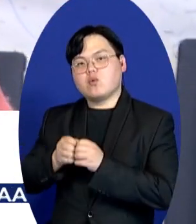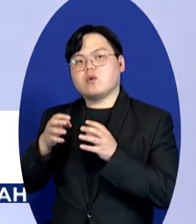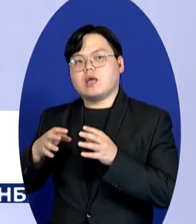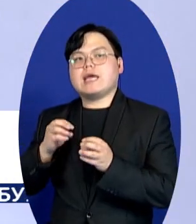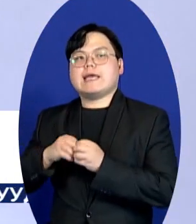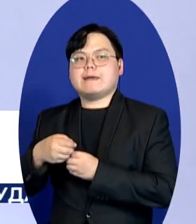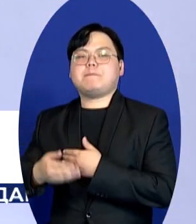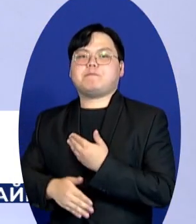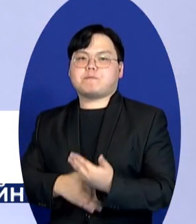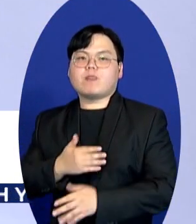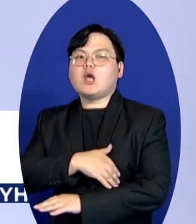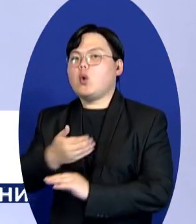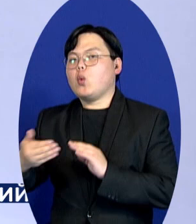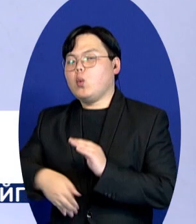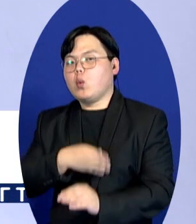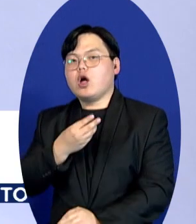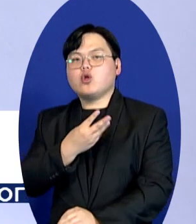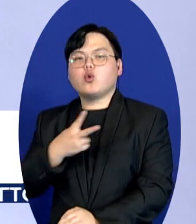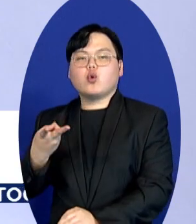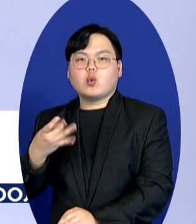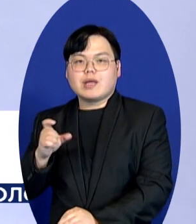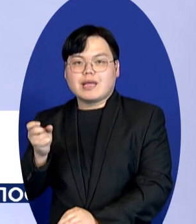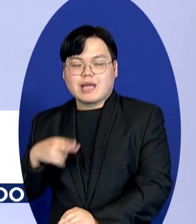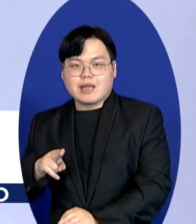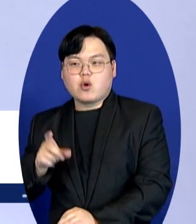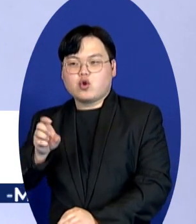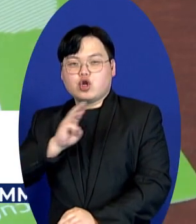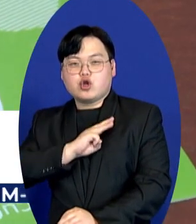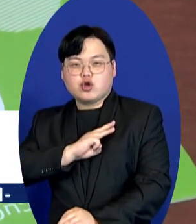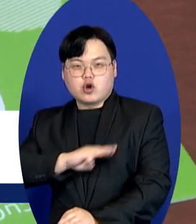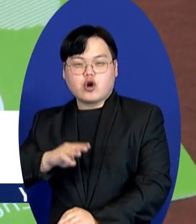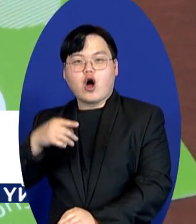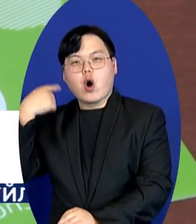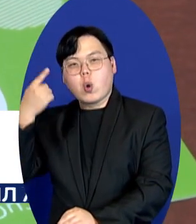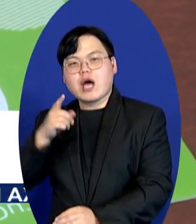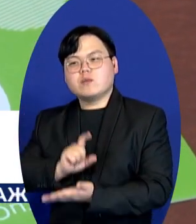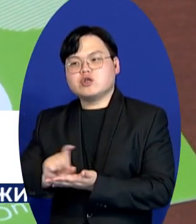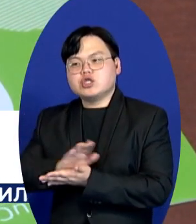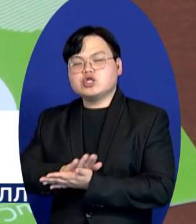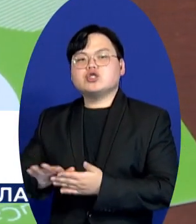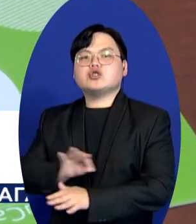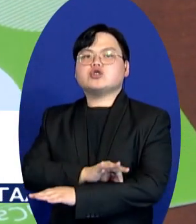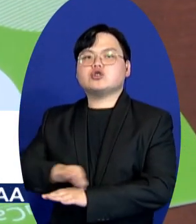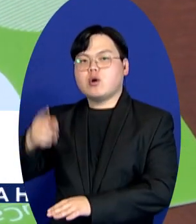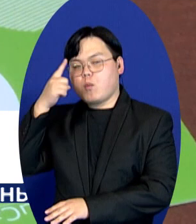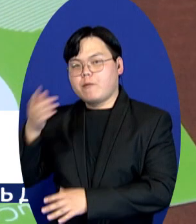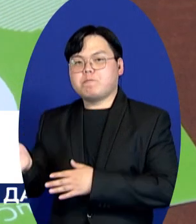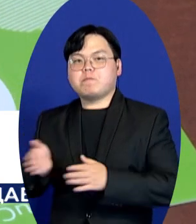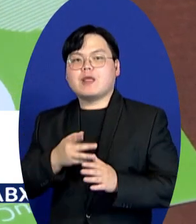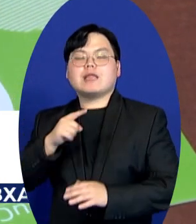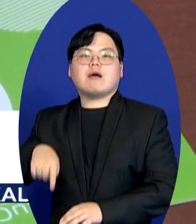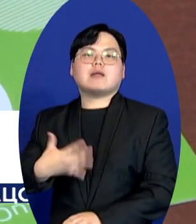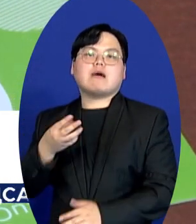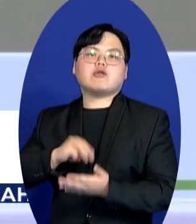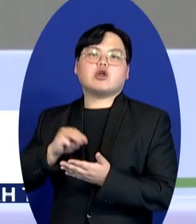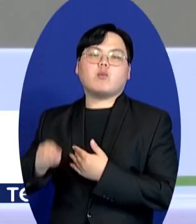явж байгаа. Улс орхон түүхийн экспортоос гадна хүмүүн капитал түшгэлсэн оюуны экспортын нэн шин төсөл Монголоос гадна 1.5